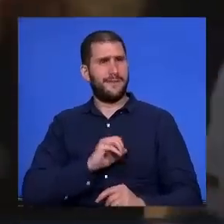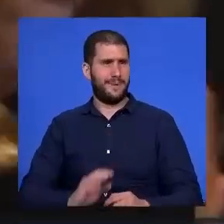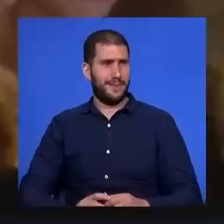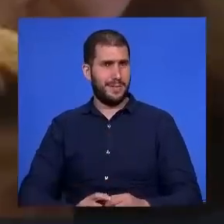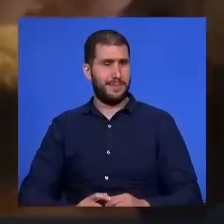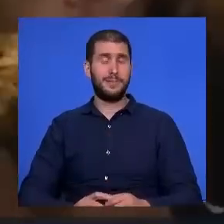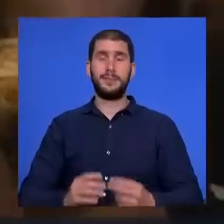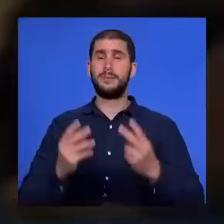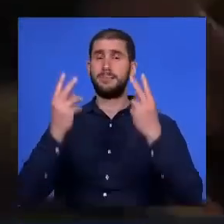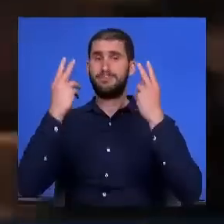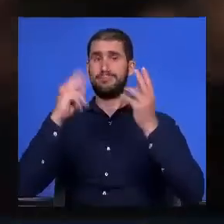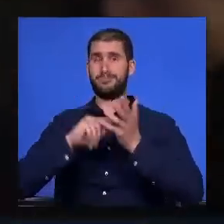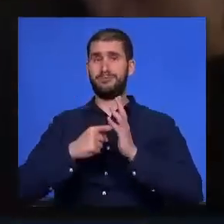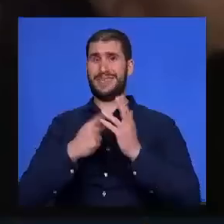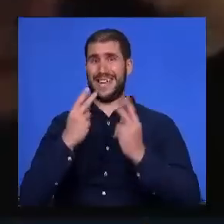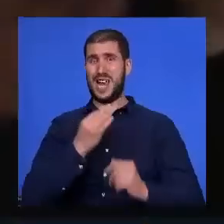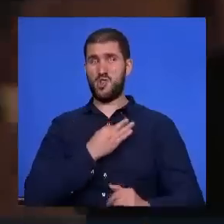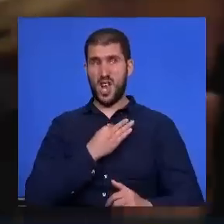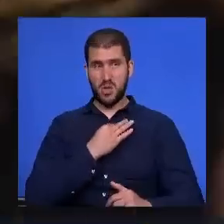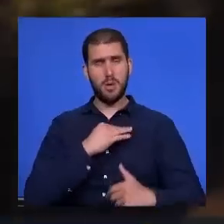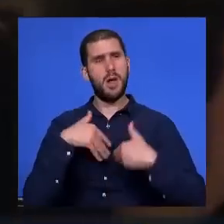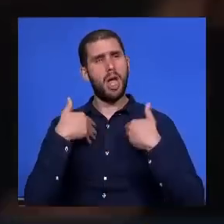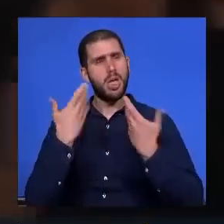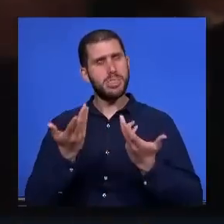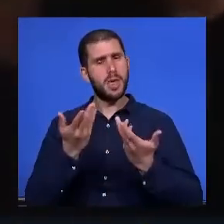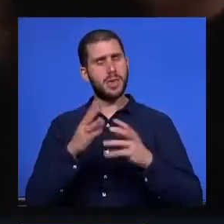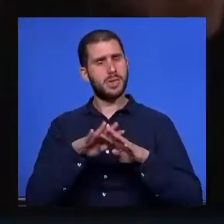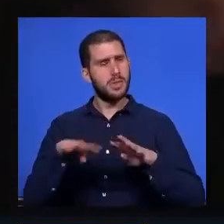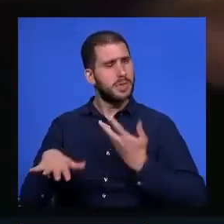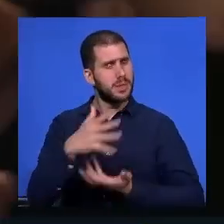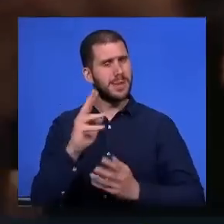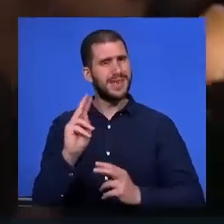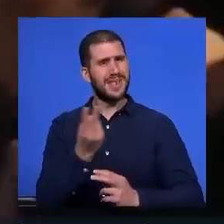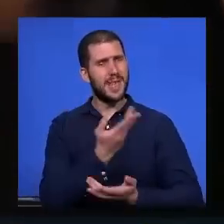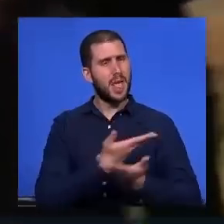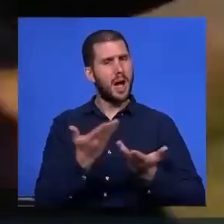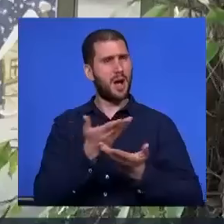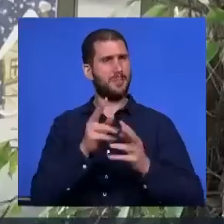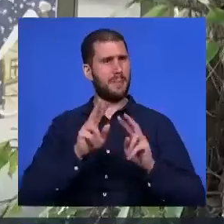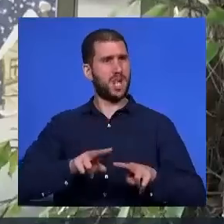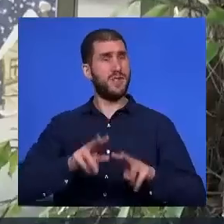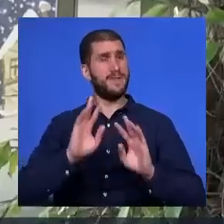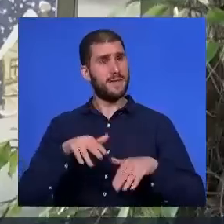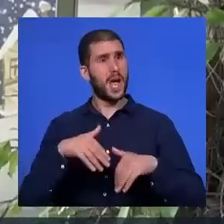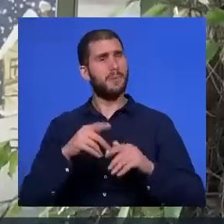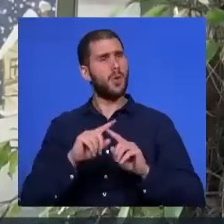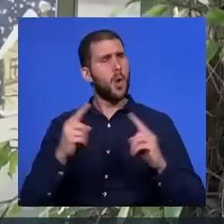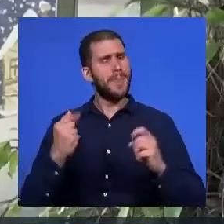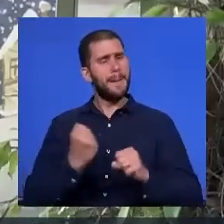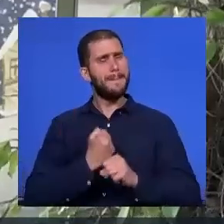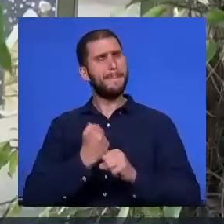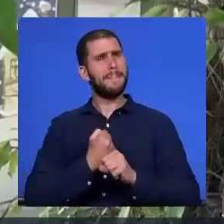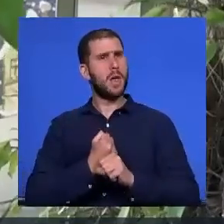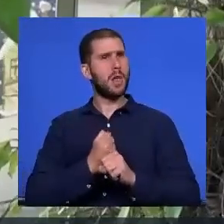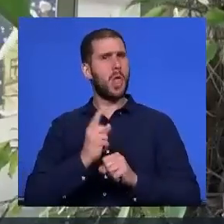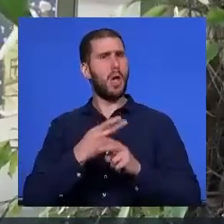המהות העיקרית שלנו היא לתת להם תשתית קהילתית, לספק להם קהילה של ממש, וגם לעבור כל מיני פעילויות שלא רק